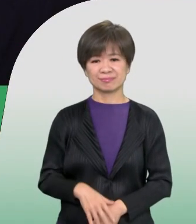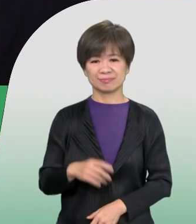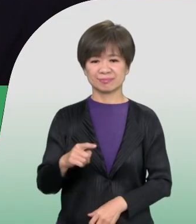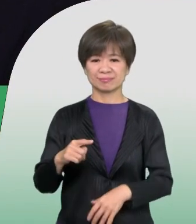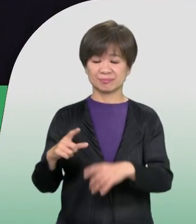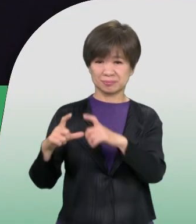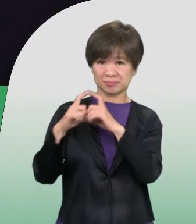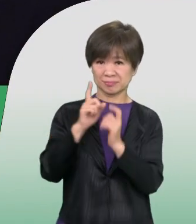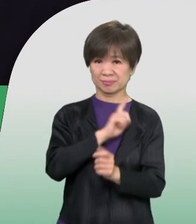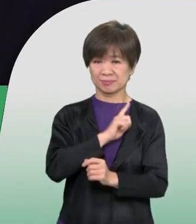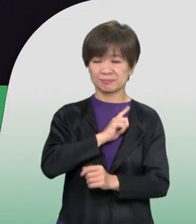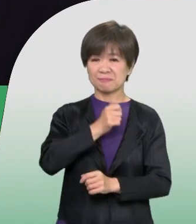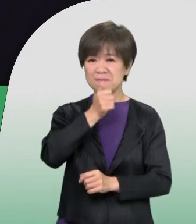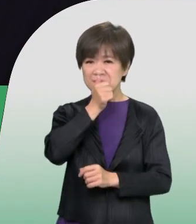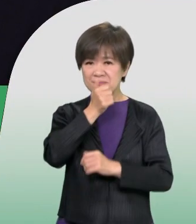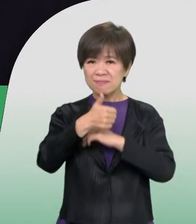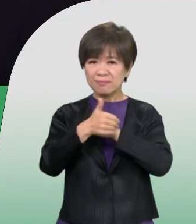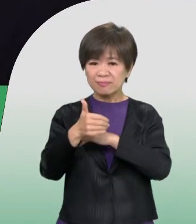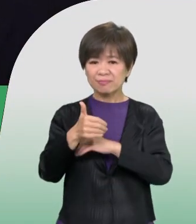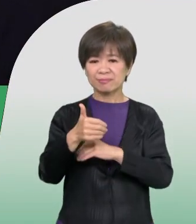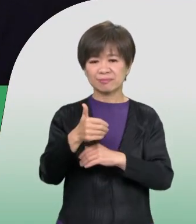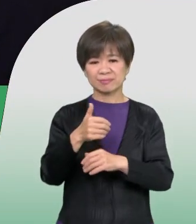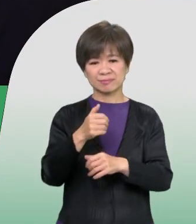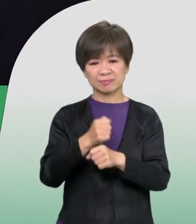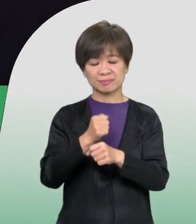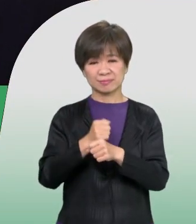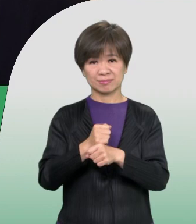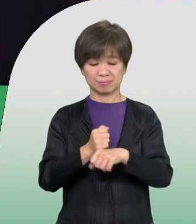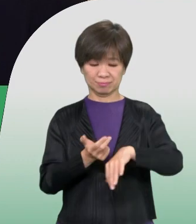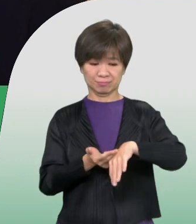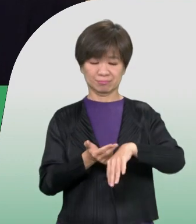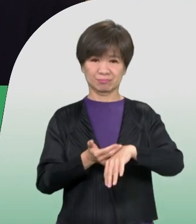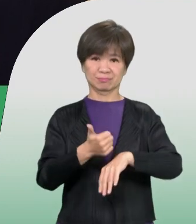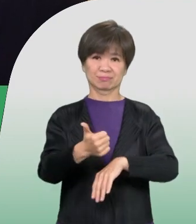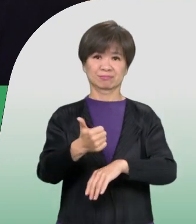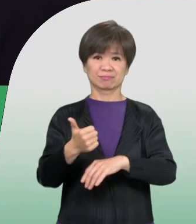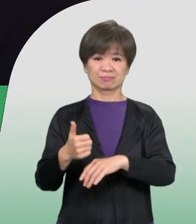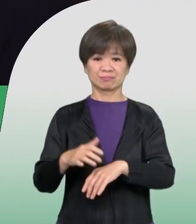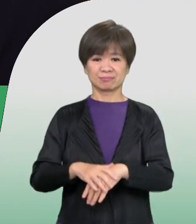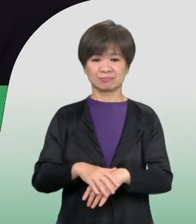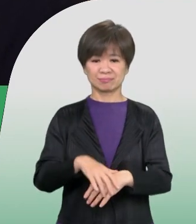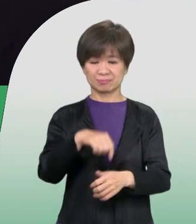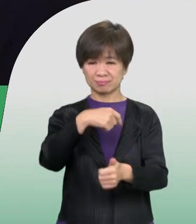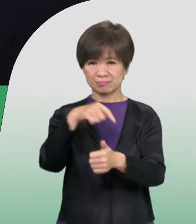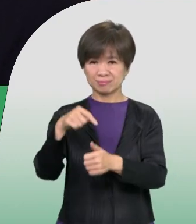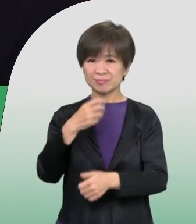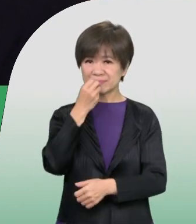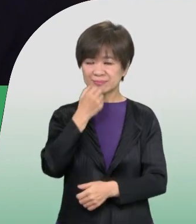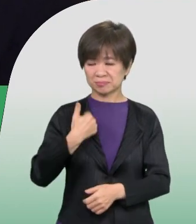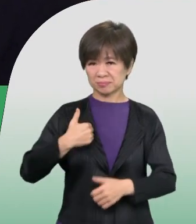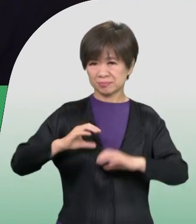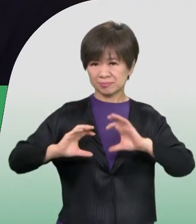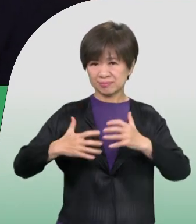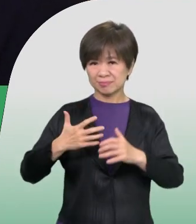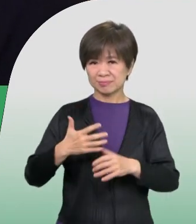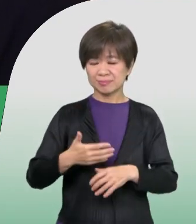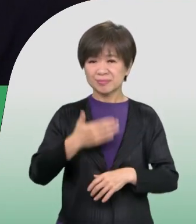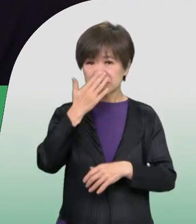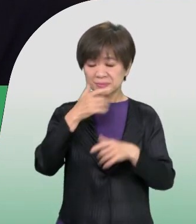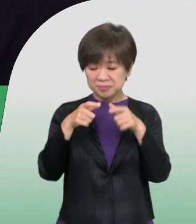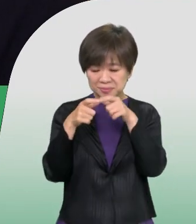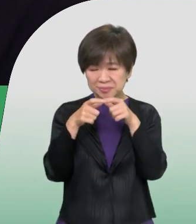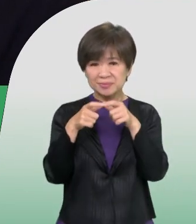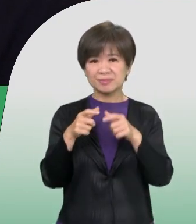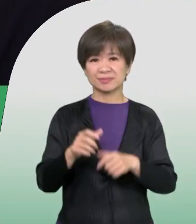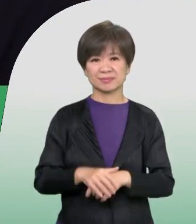人去家乡，然后带到我就是属于做人。教大家用的是法式的点心，然后用